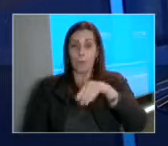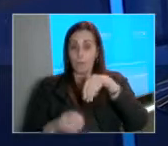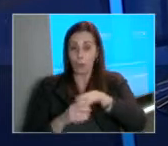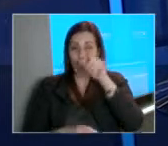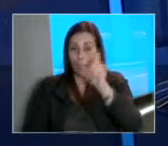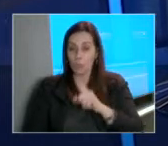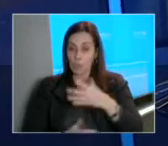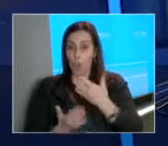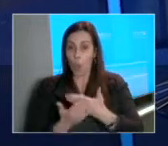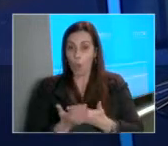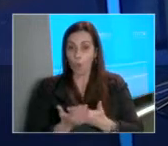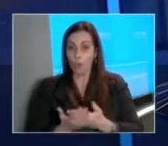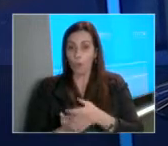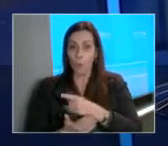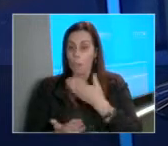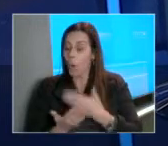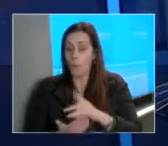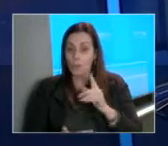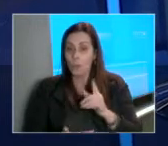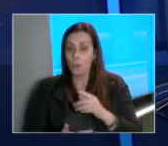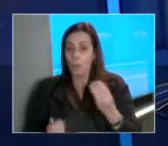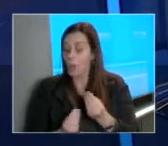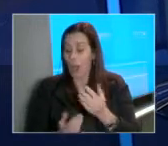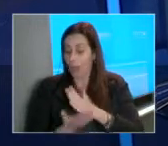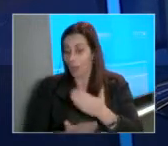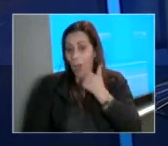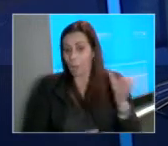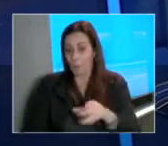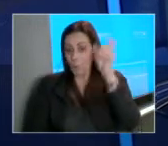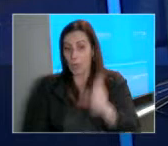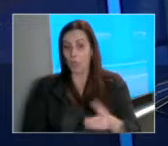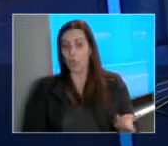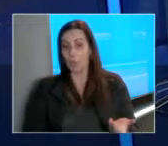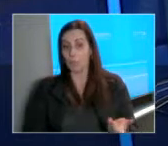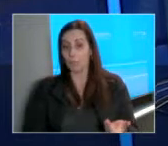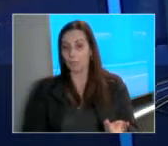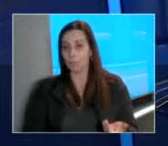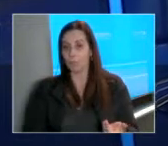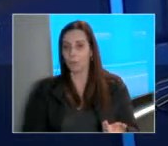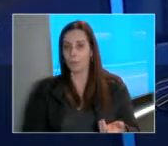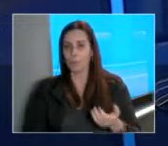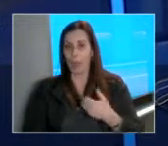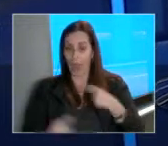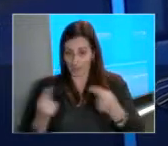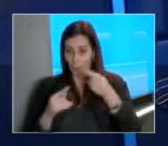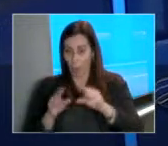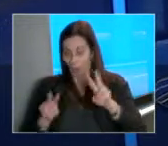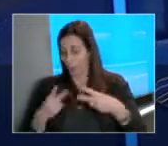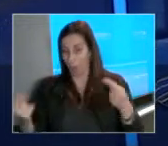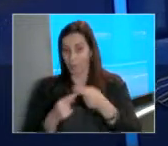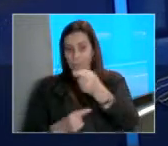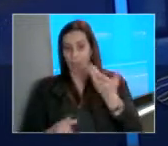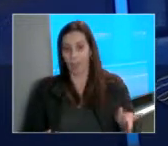מישהו שצריך להוכיח, הוא מוכיח שיקול דעת רע מאוד במינוי אנשים. אני אתווכח איתך.